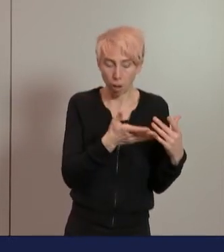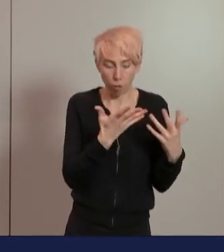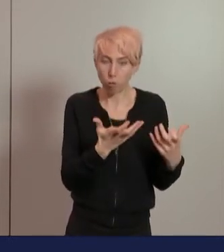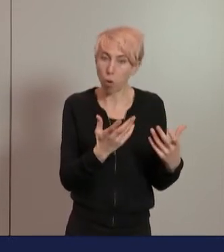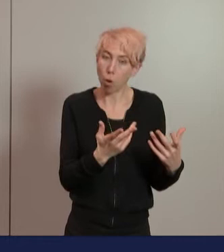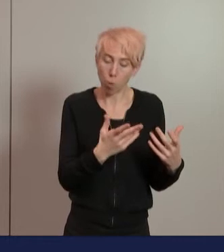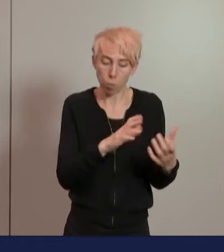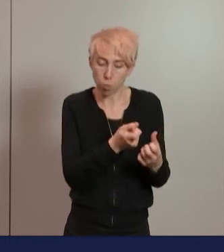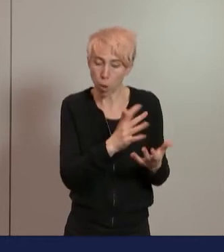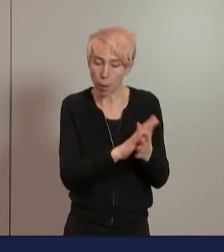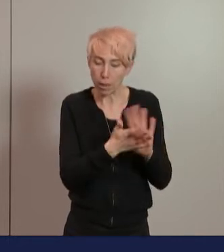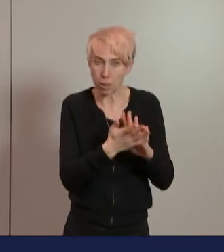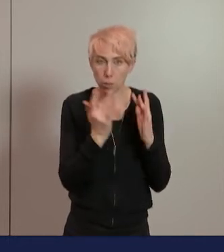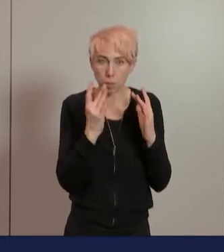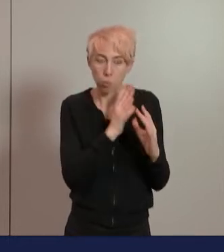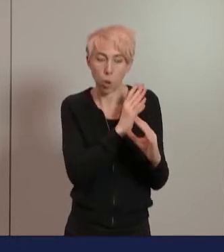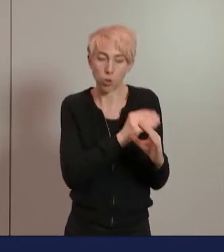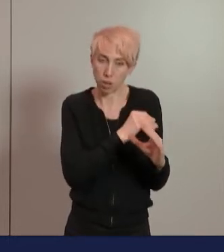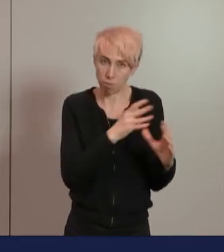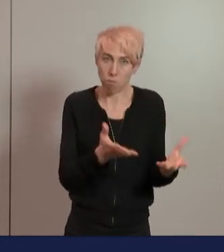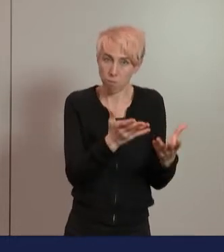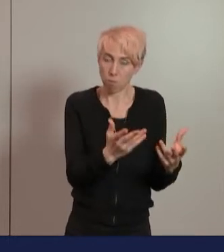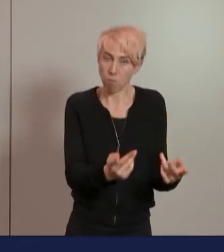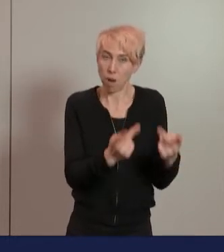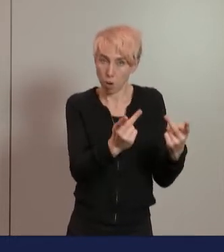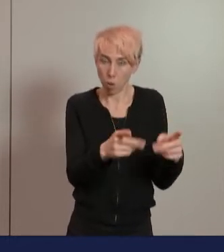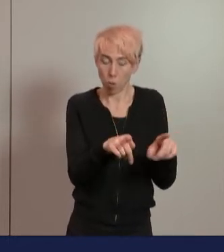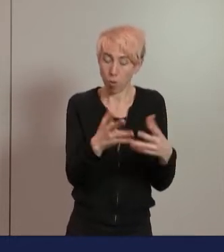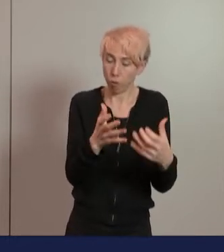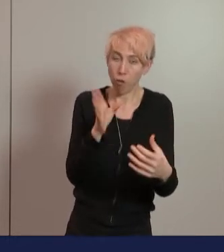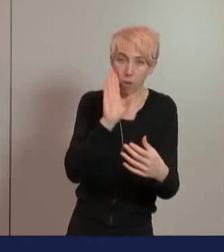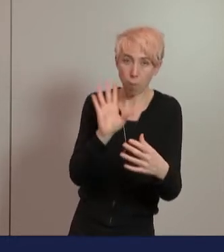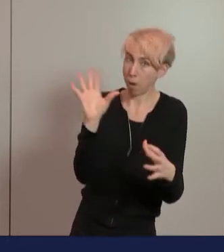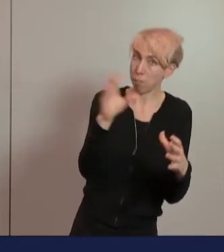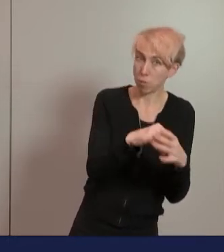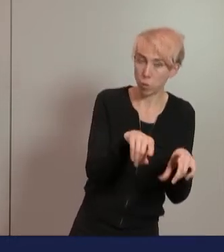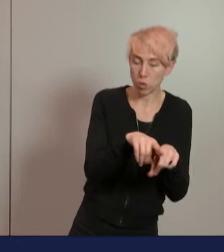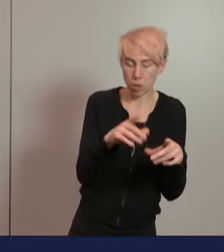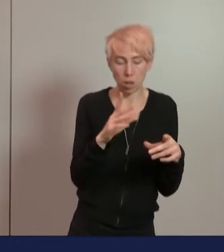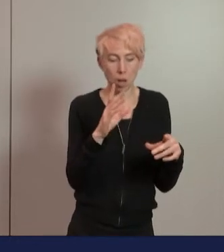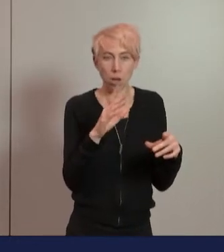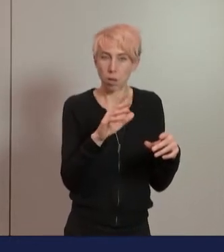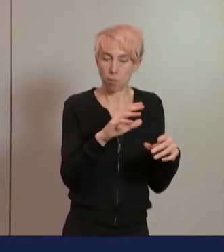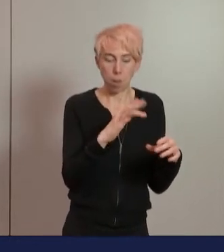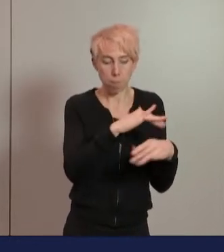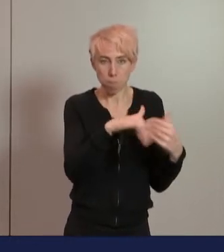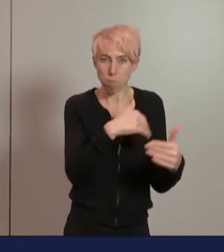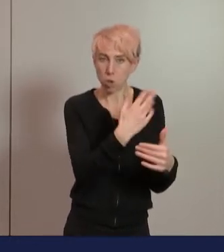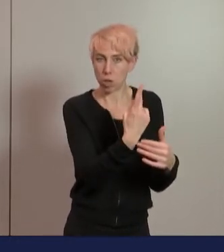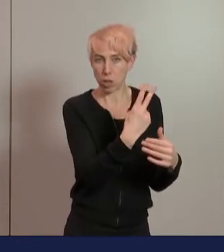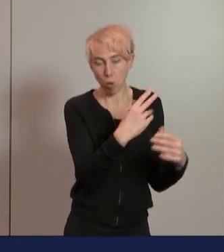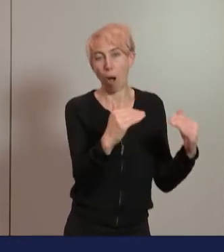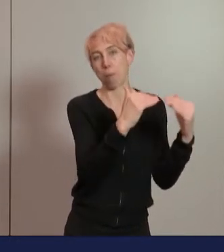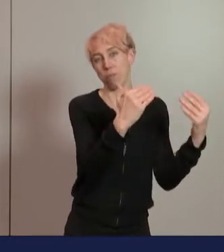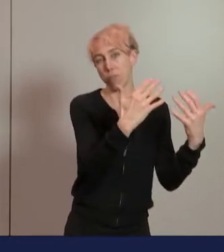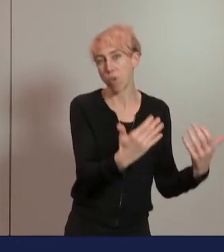sportives pour favoriser la participation d'un public féminin et à terme avoir une fréquentation égalitaire. Et on peut